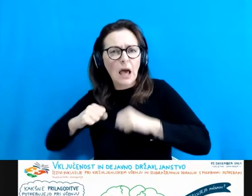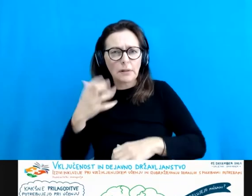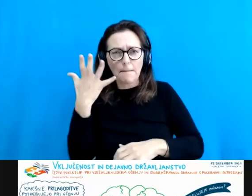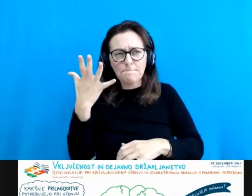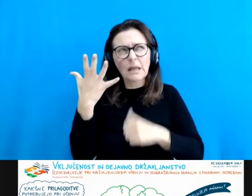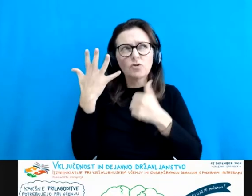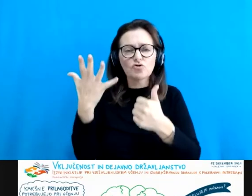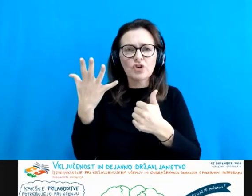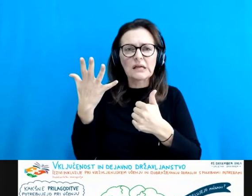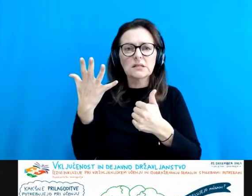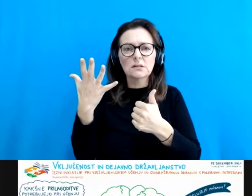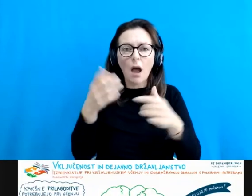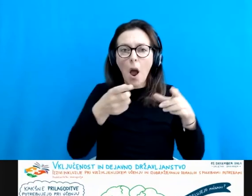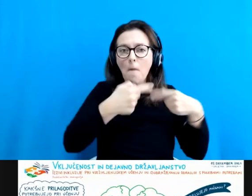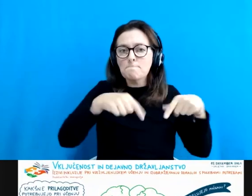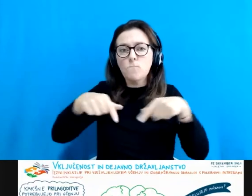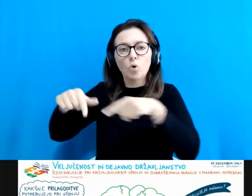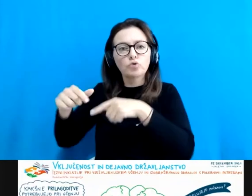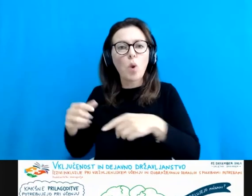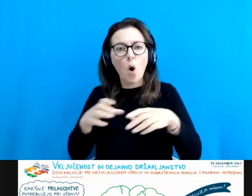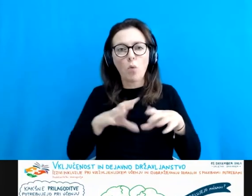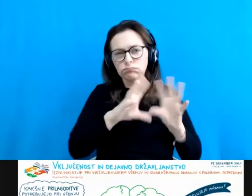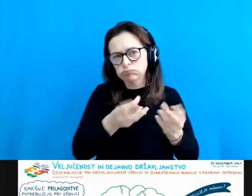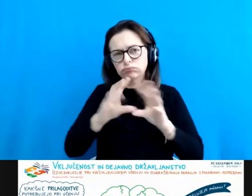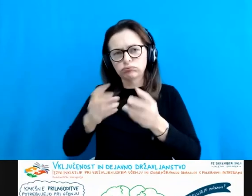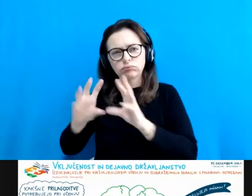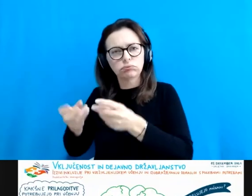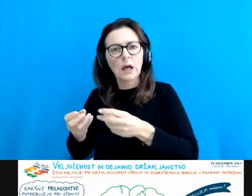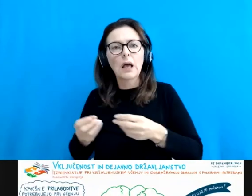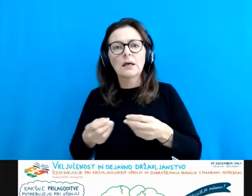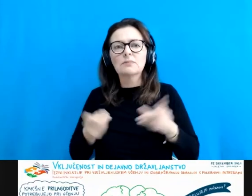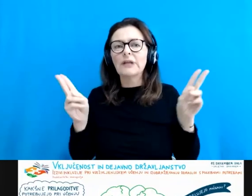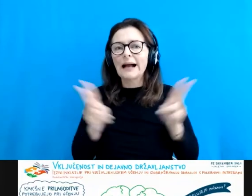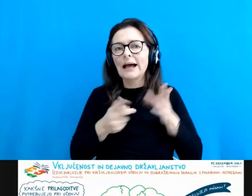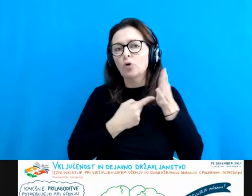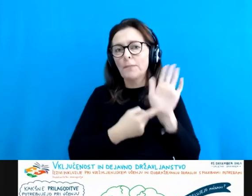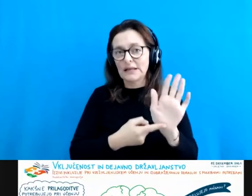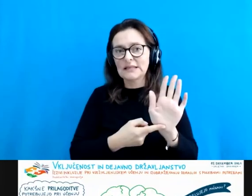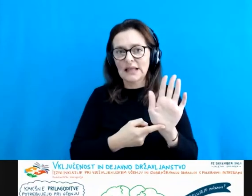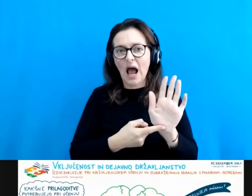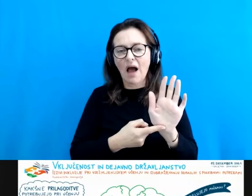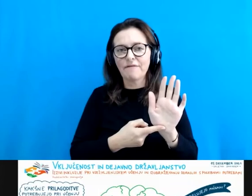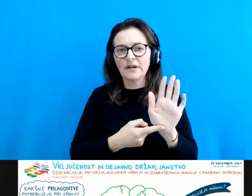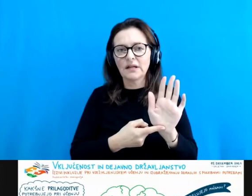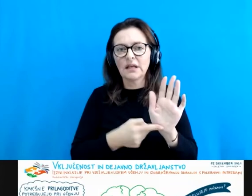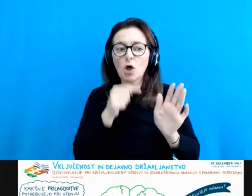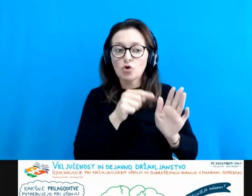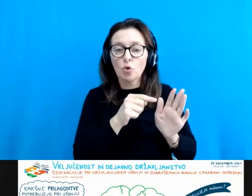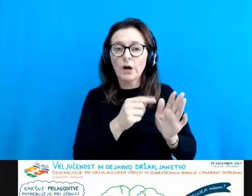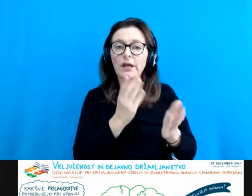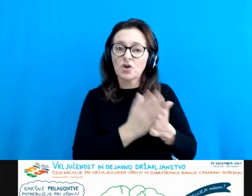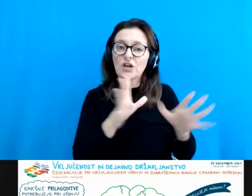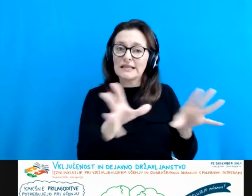šest izobraževalnih modulov, kjer smo predstavili pravzaprav na kratko o tem, kar je zdaj zbrano v tej monografiji.